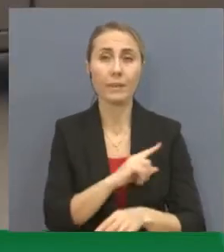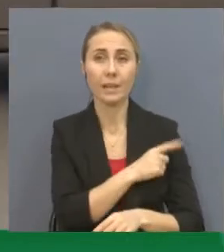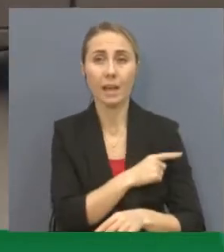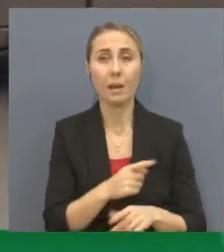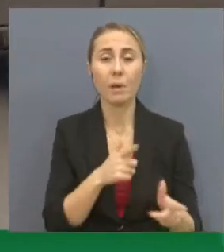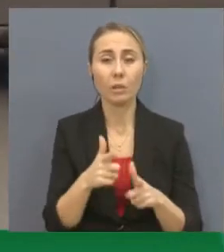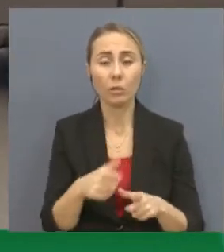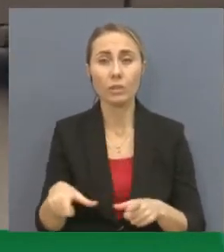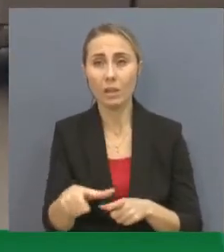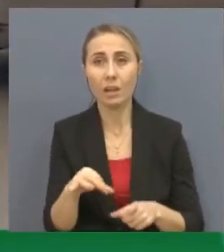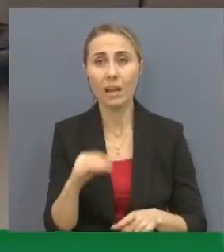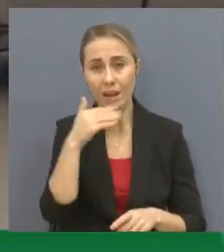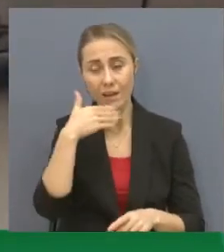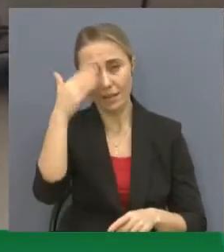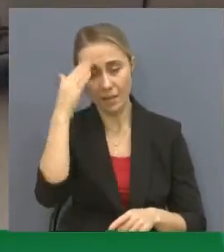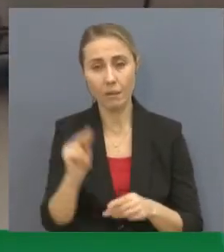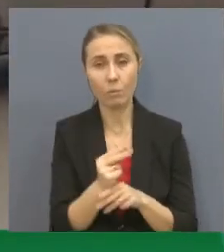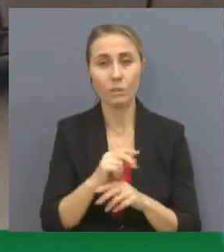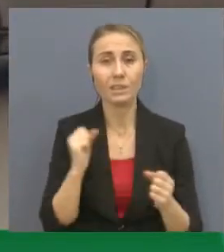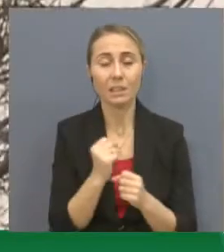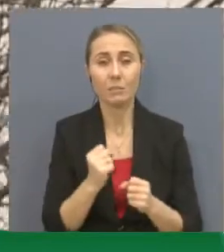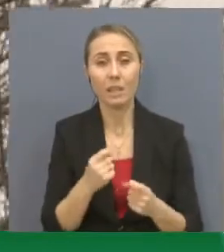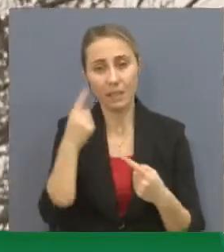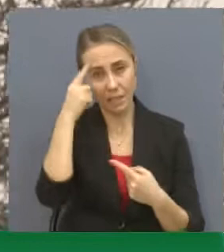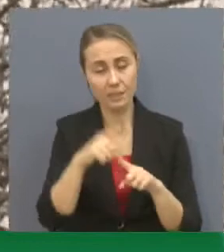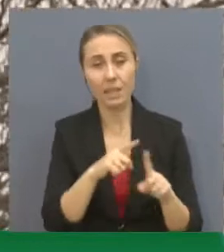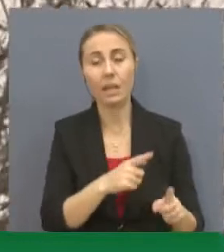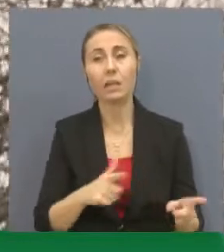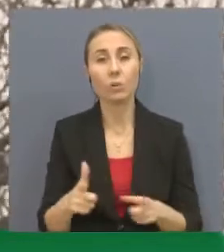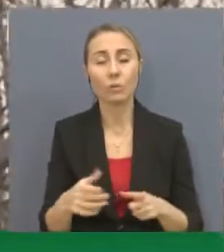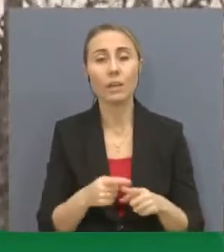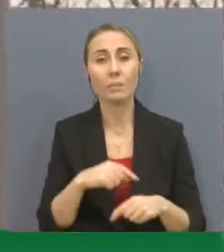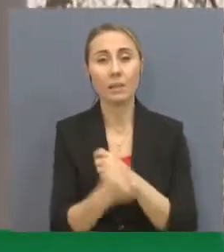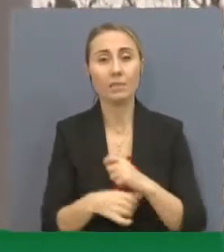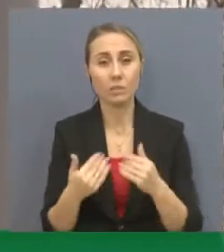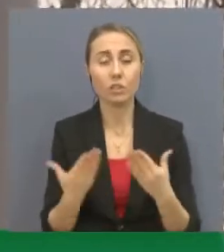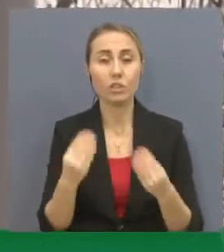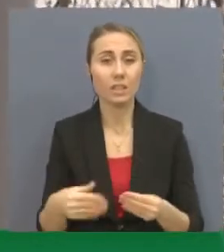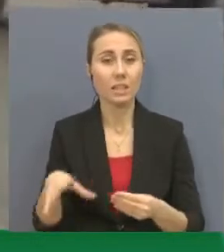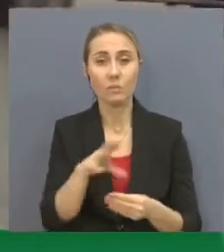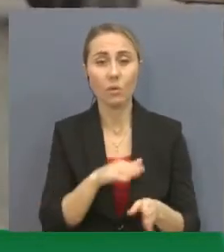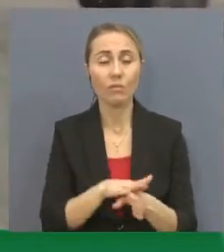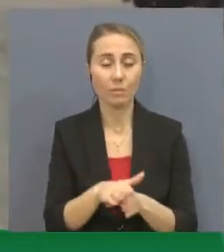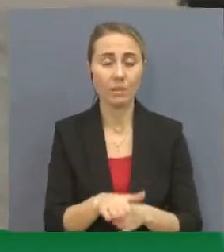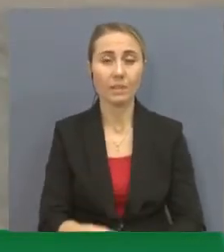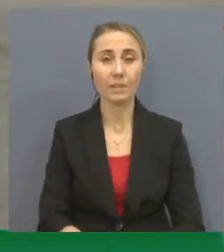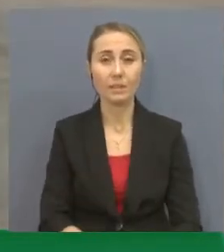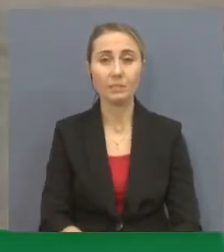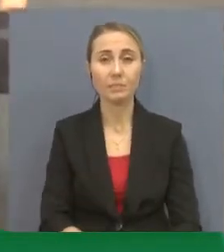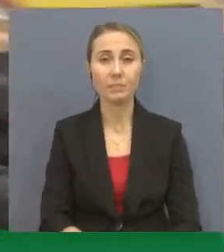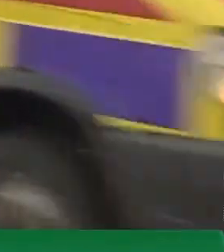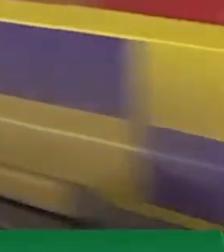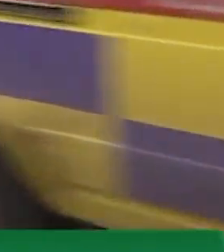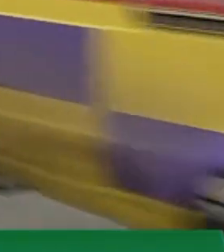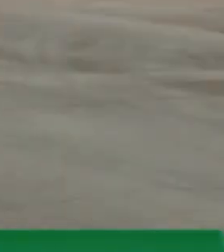это и ремонте мне техники и заготовка материалов на сегодняшний день все эти мероприятия выполнены зарина 10-го павел